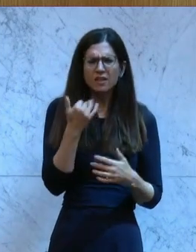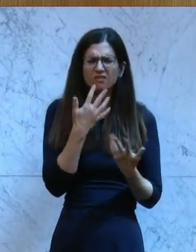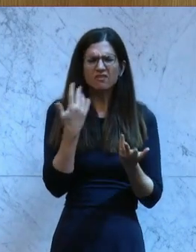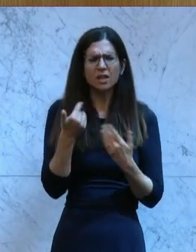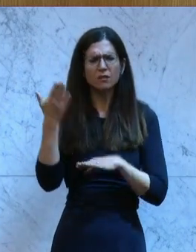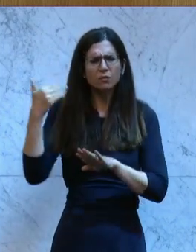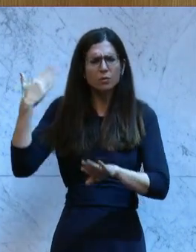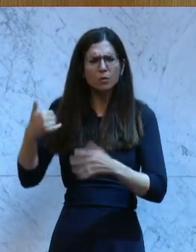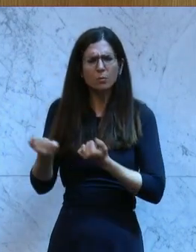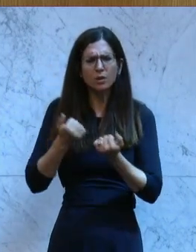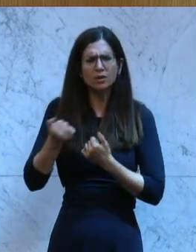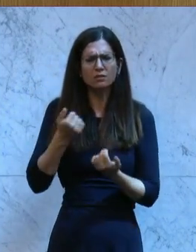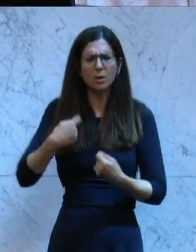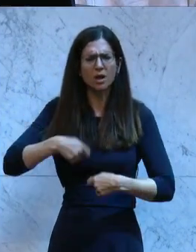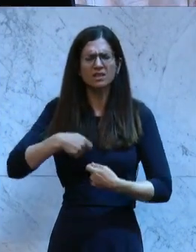geehrte Damen und Herren.